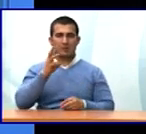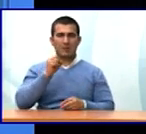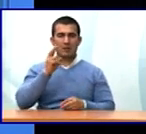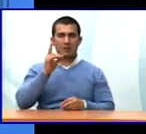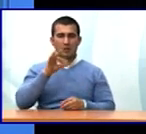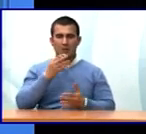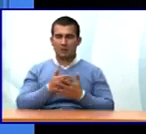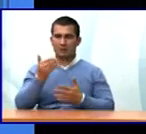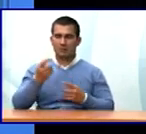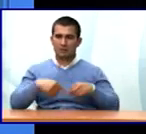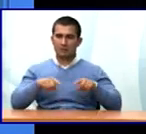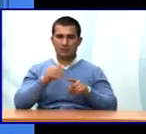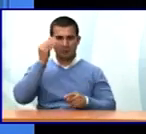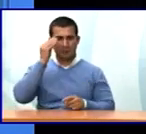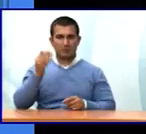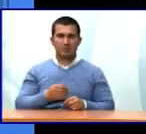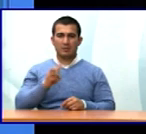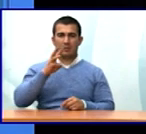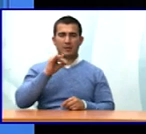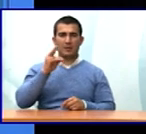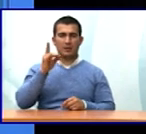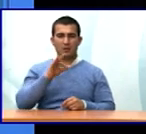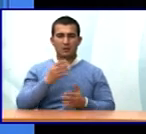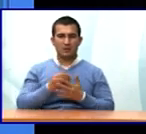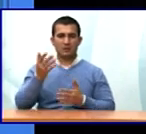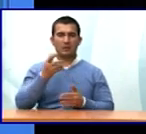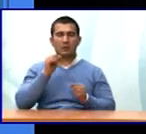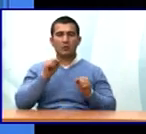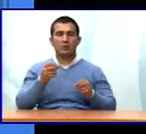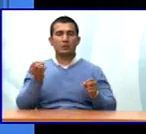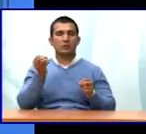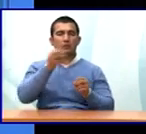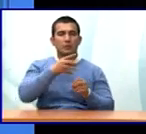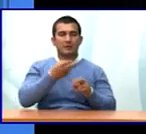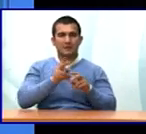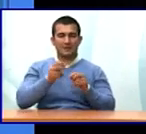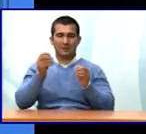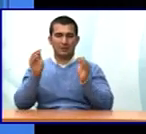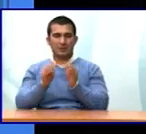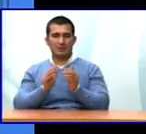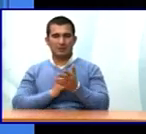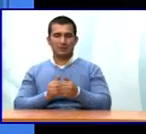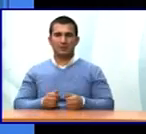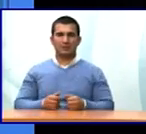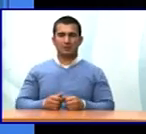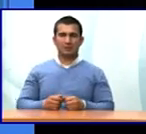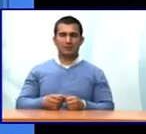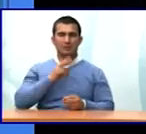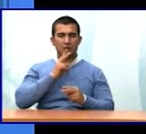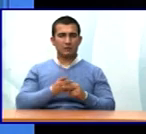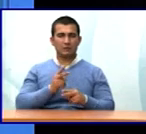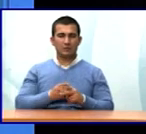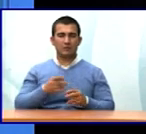makroelementlar deb ta'rif bersak, mikroelementlar, ya'ni nisbatan kamroq uchraydigan elementlar. Bular